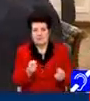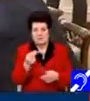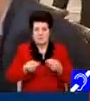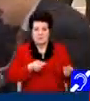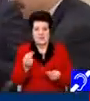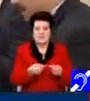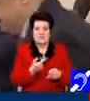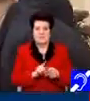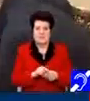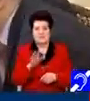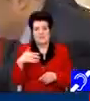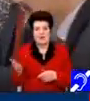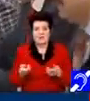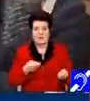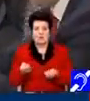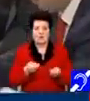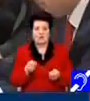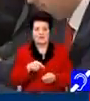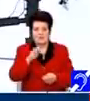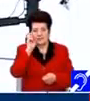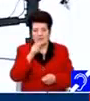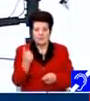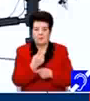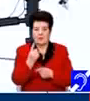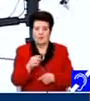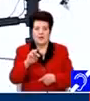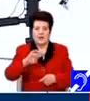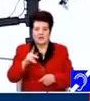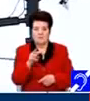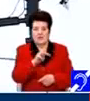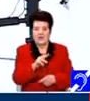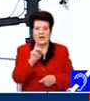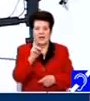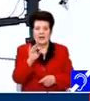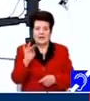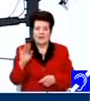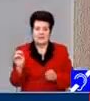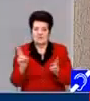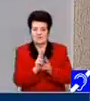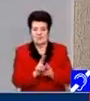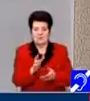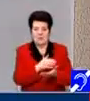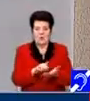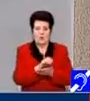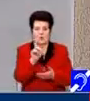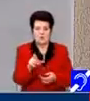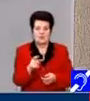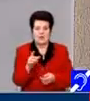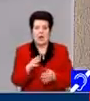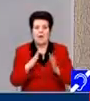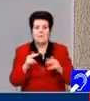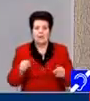semnatari cu represalii din partea autorităților de stat. Primarul municipiului Iași, Mihai Chirica, îi va întâmpina pe aleșii locali unioniști sâmbătă la Palatul